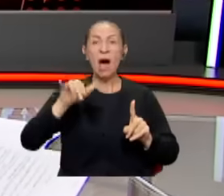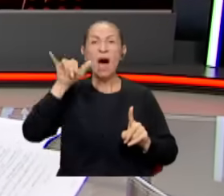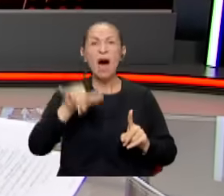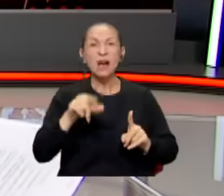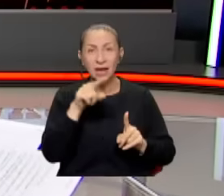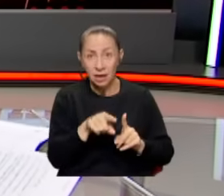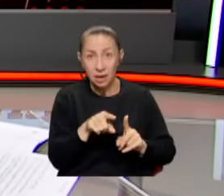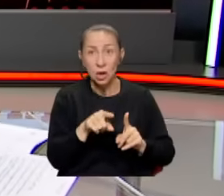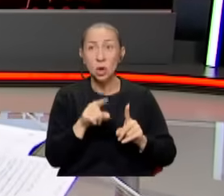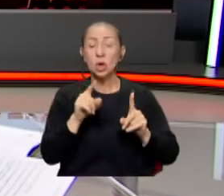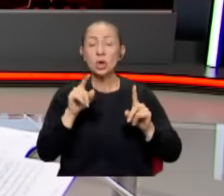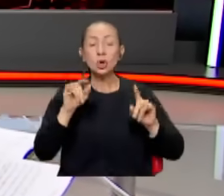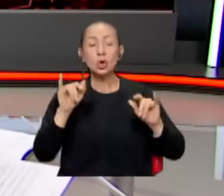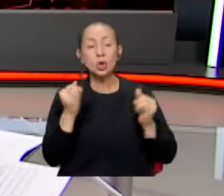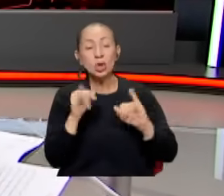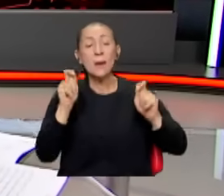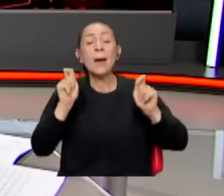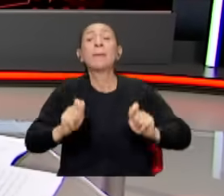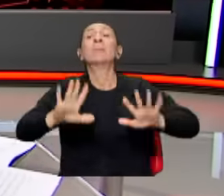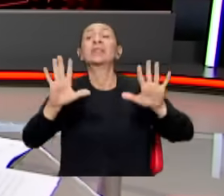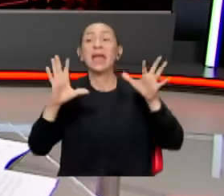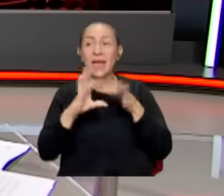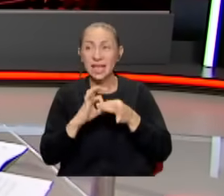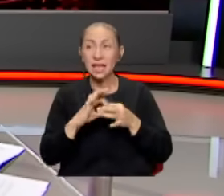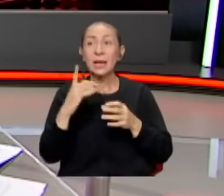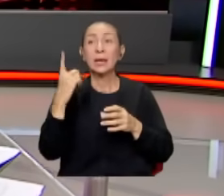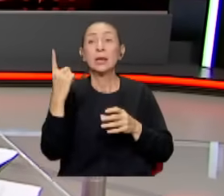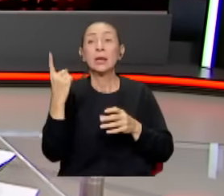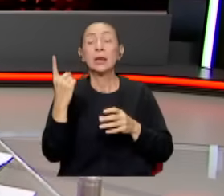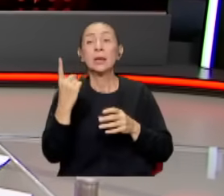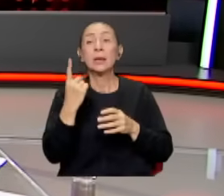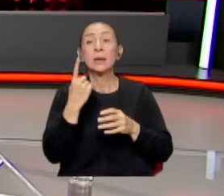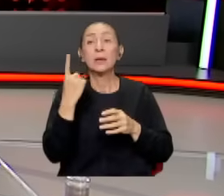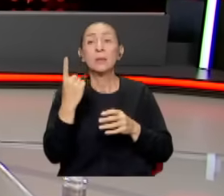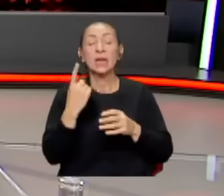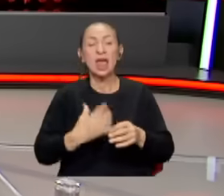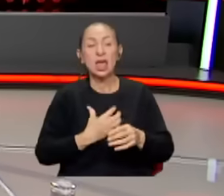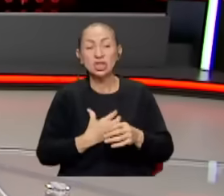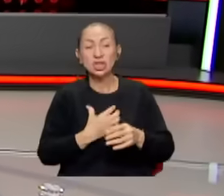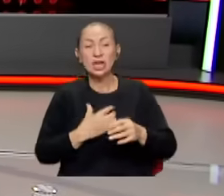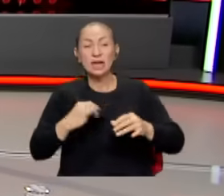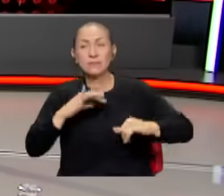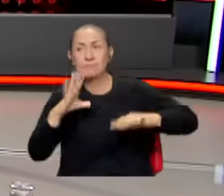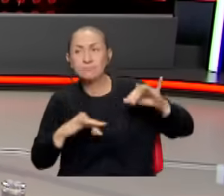hakkıyla kutlamadı dair bir endişe